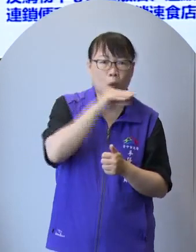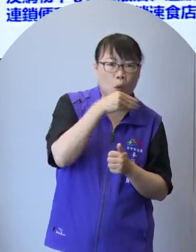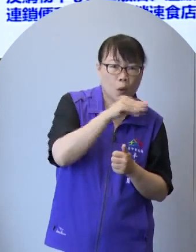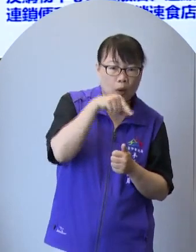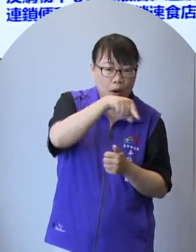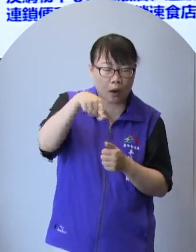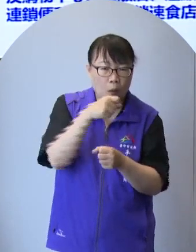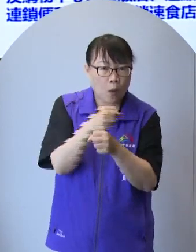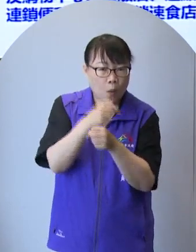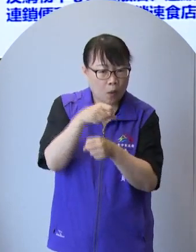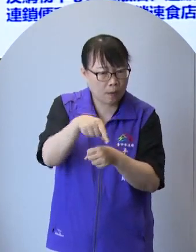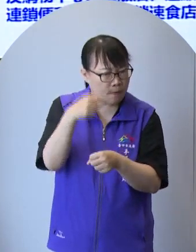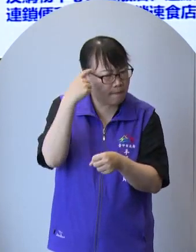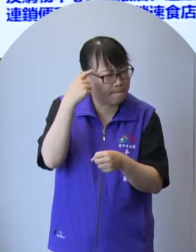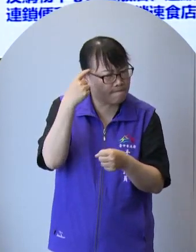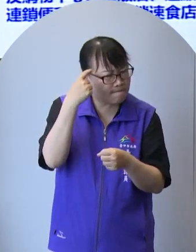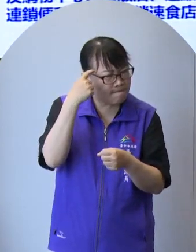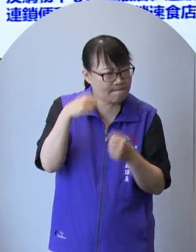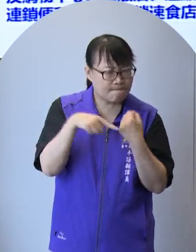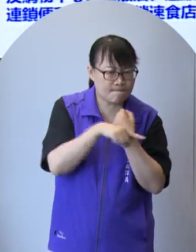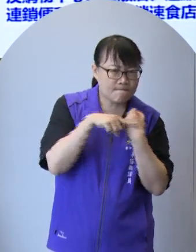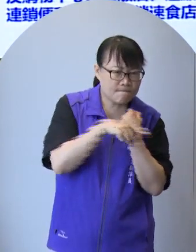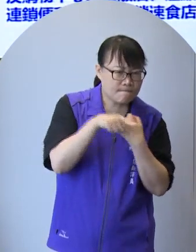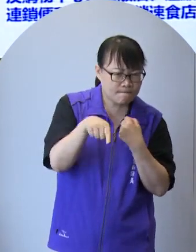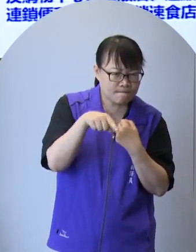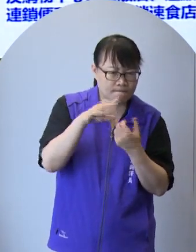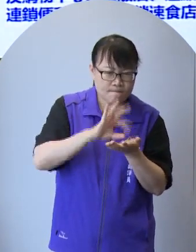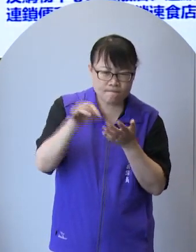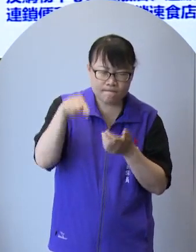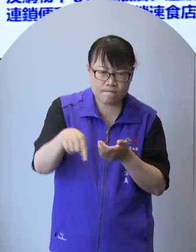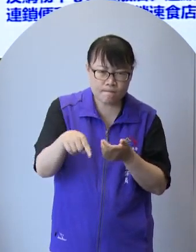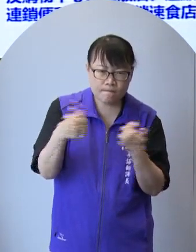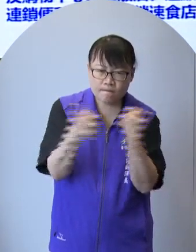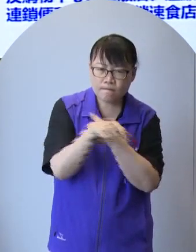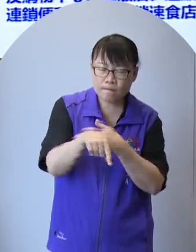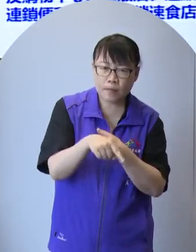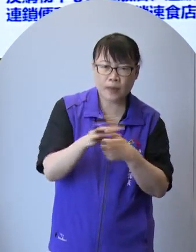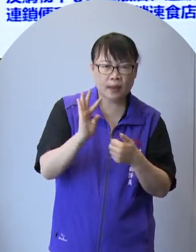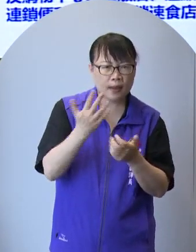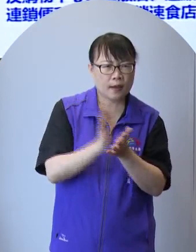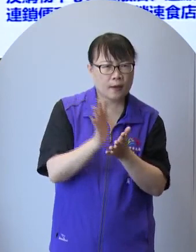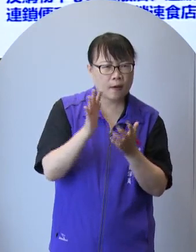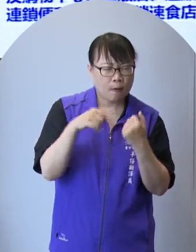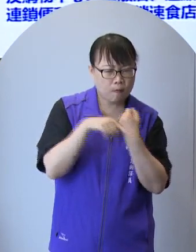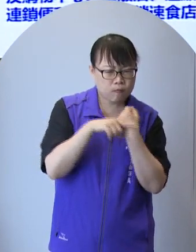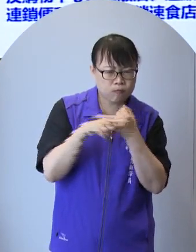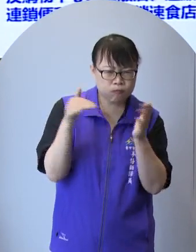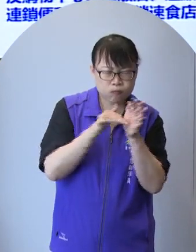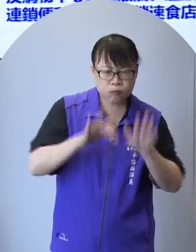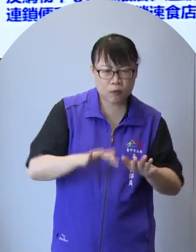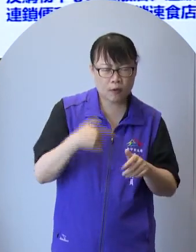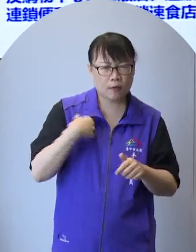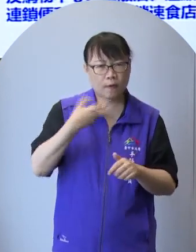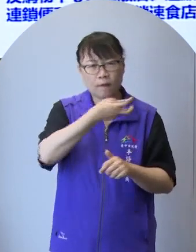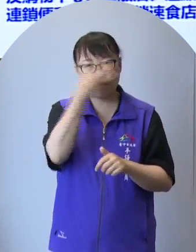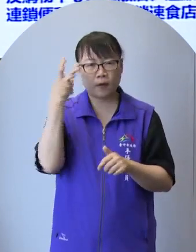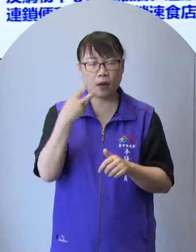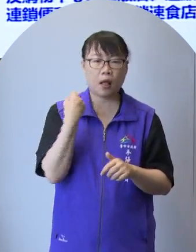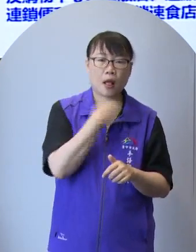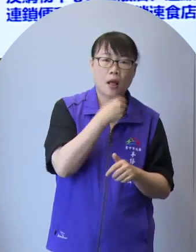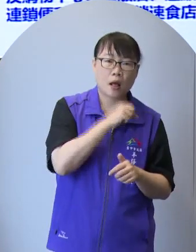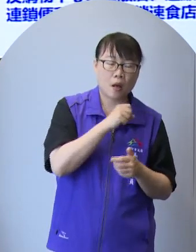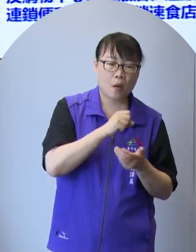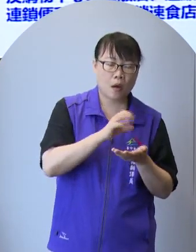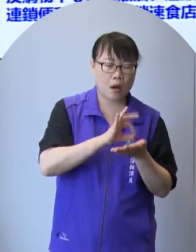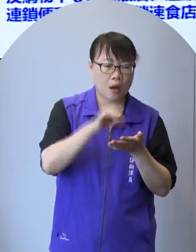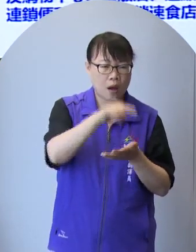人想要用它来替代塑胶。可是经过10几年来的研究发现啊，第一个，台湾很少用堆肥去处理废弃物，